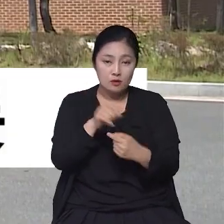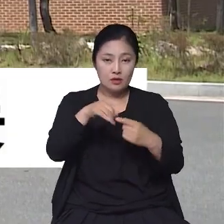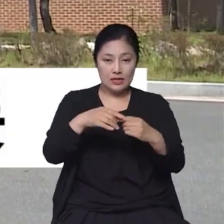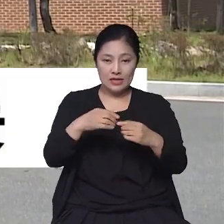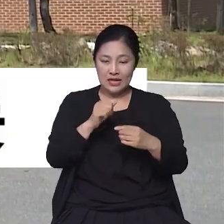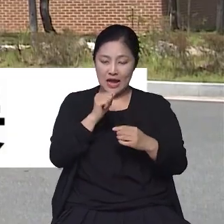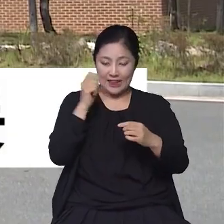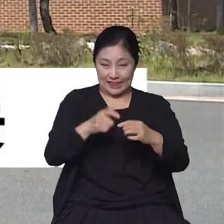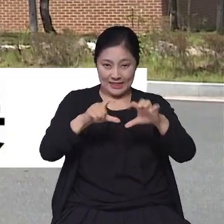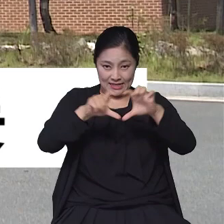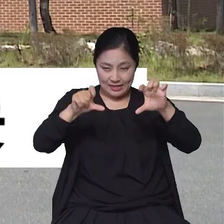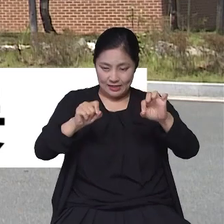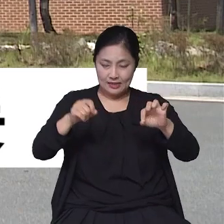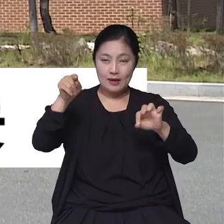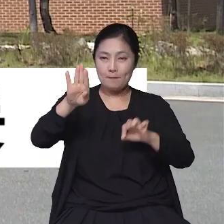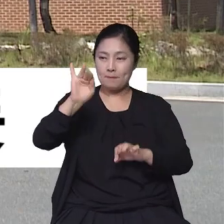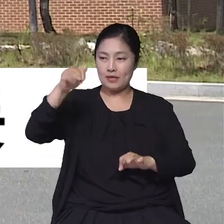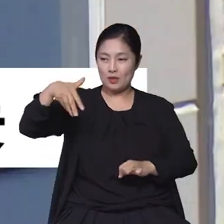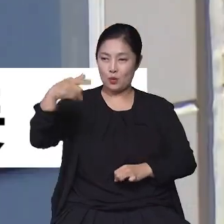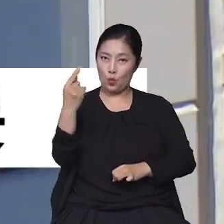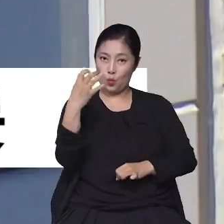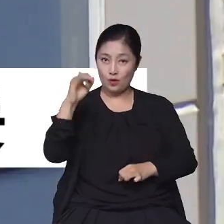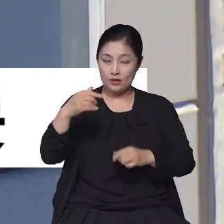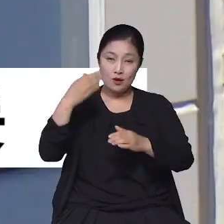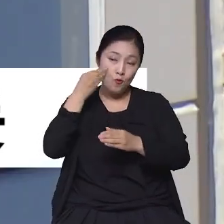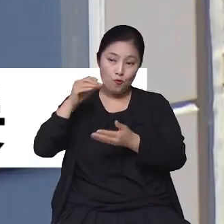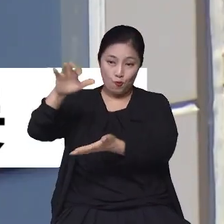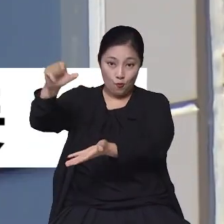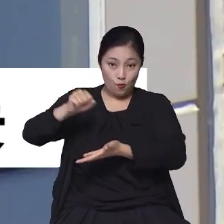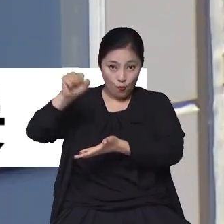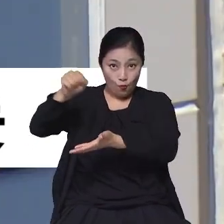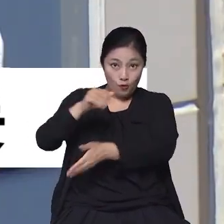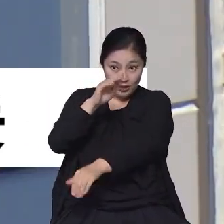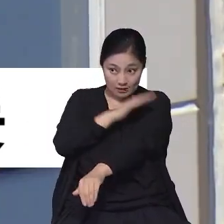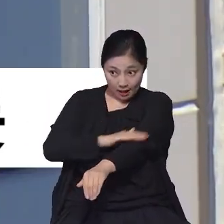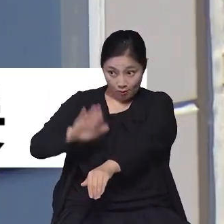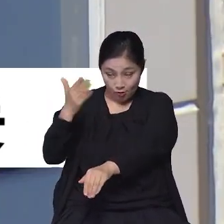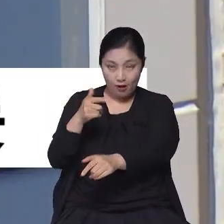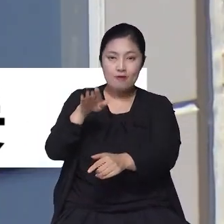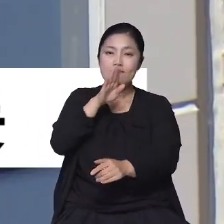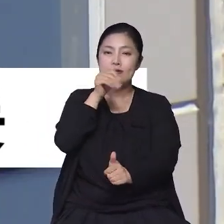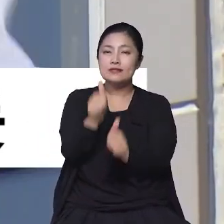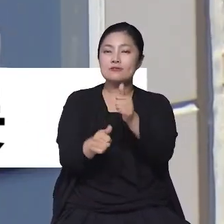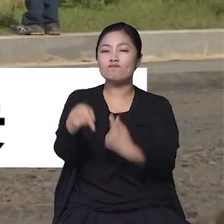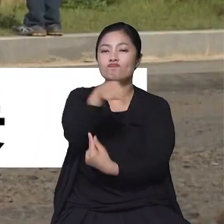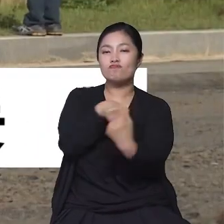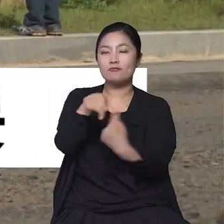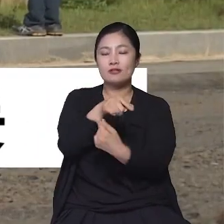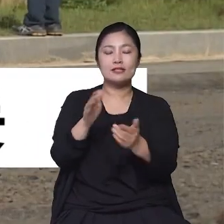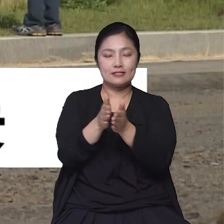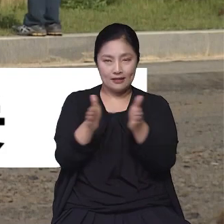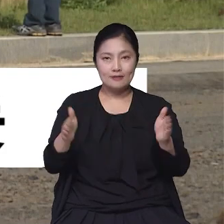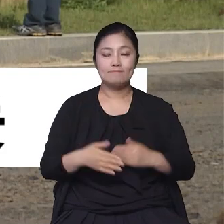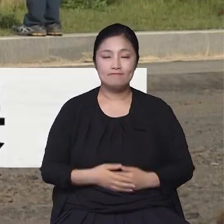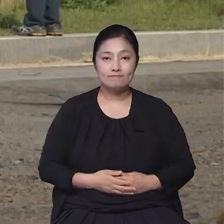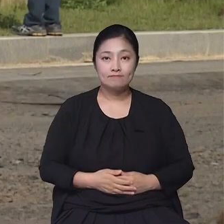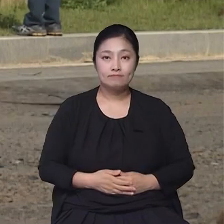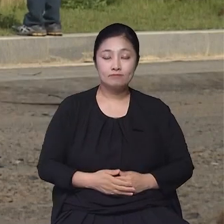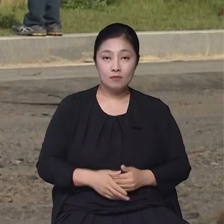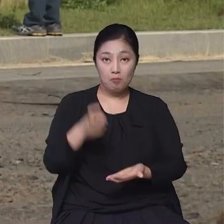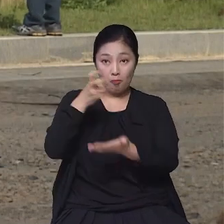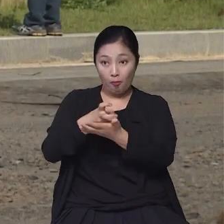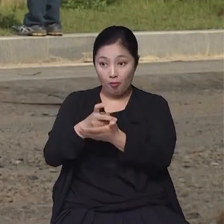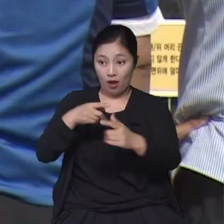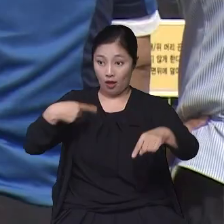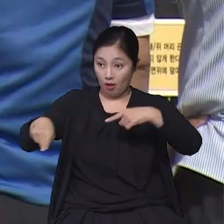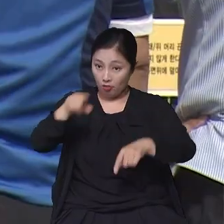고용연료 공급처인 청정빛고을의 연료 공급이 원활하게 이루어지는 대로 상업운전 시동을 걸 예정입니다.